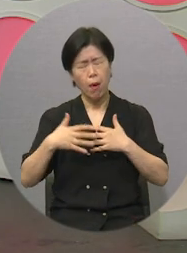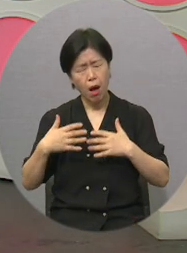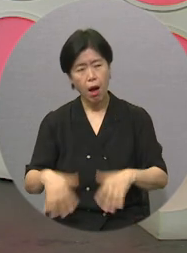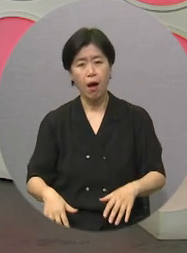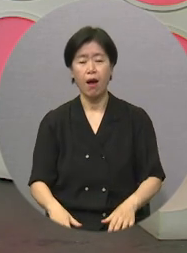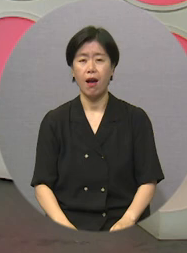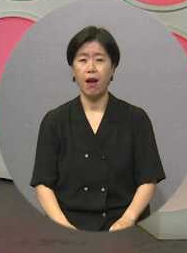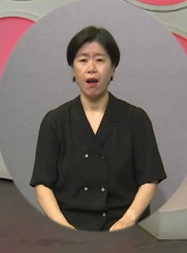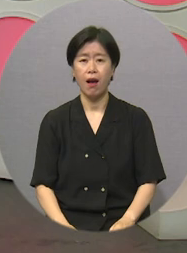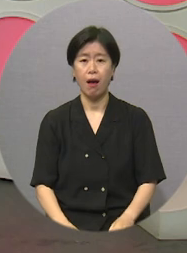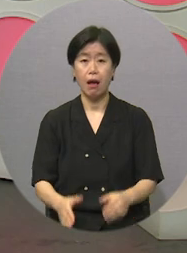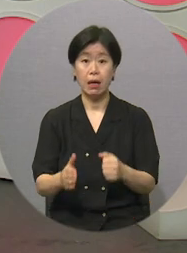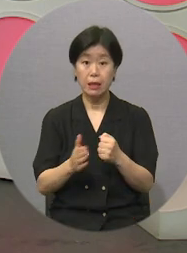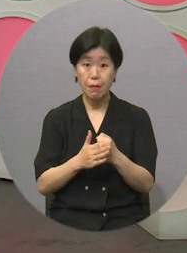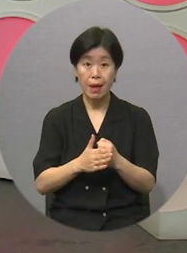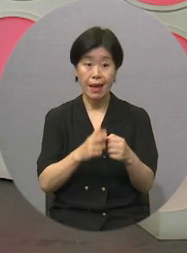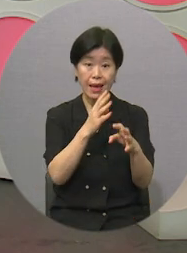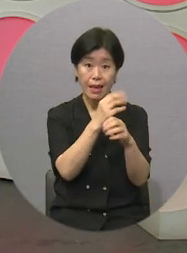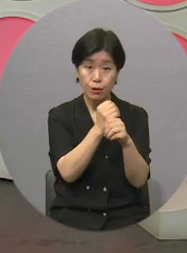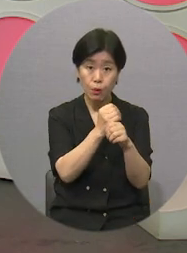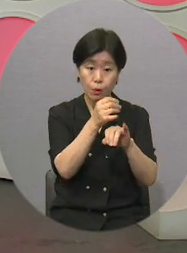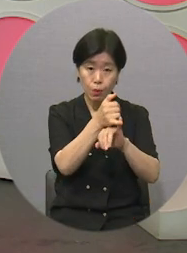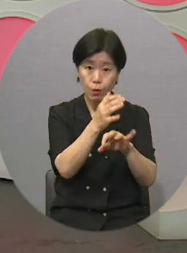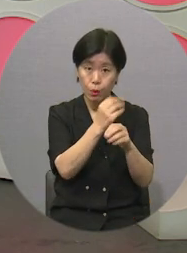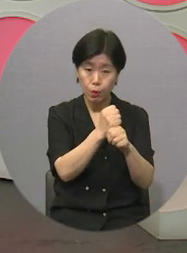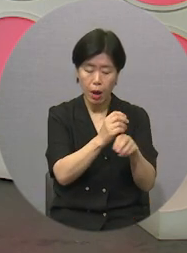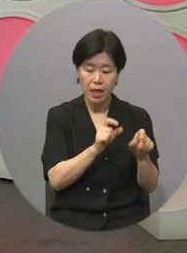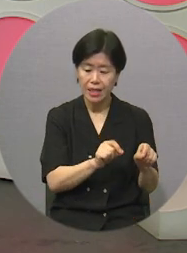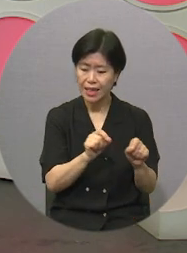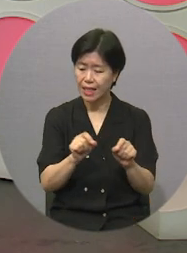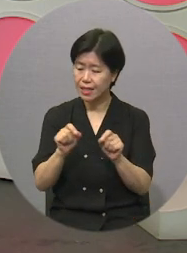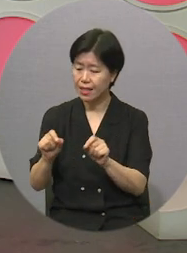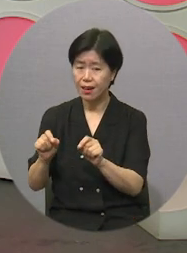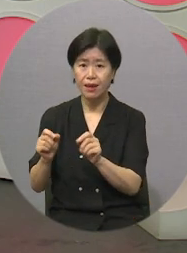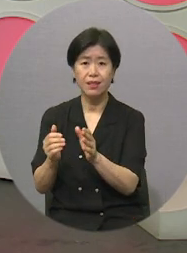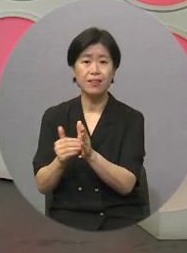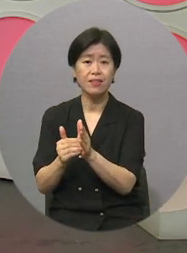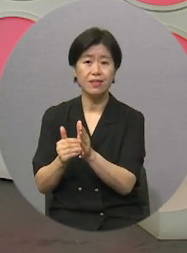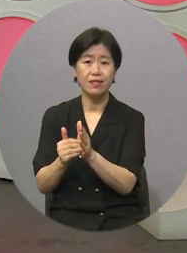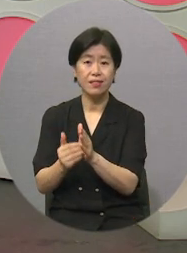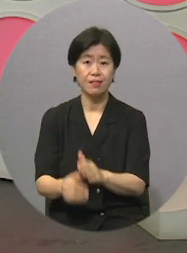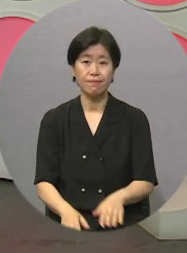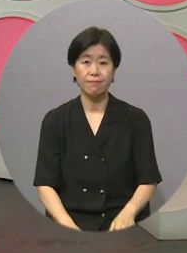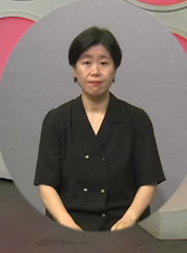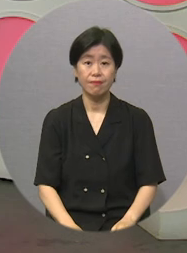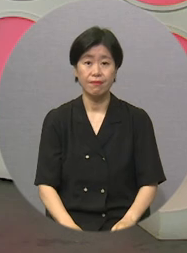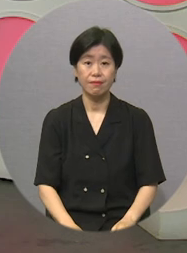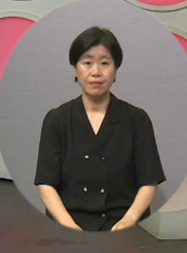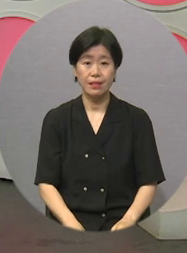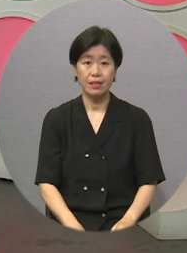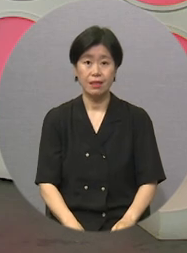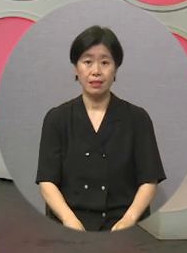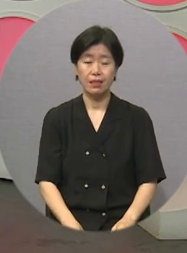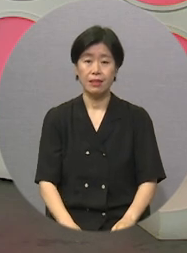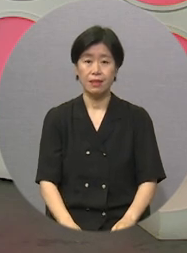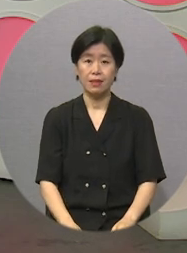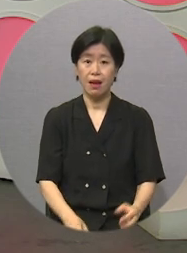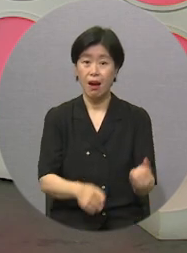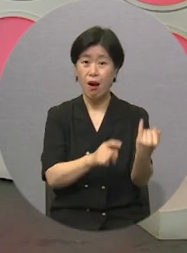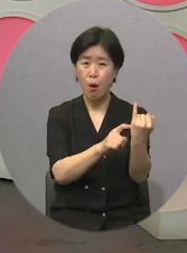아니었습니다. 그렇게 한두 번 자꾸 약속은 미뤄졌고, 그러다가 시간이 자유롭지